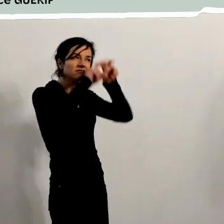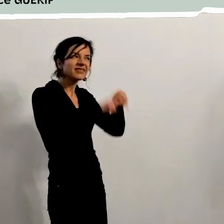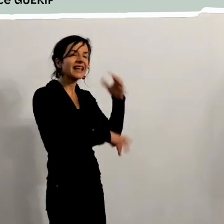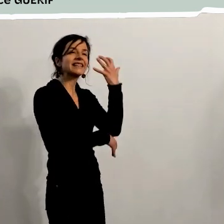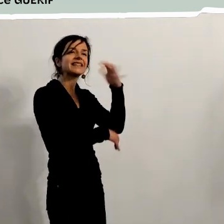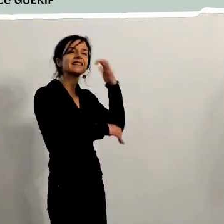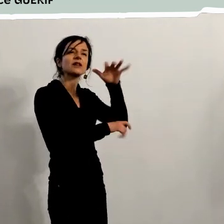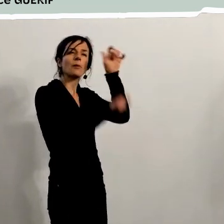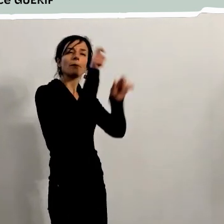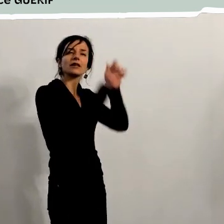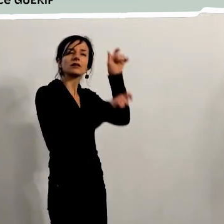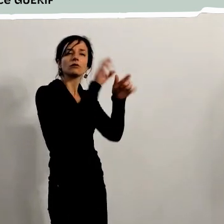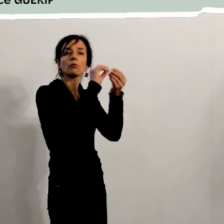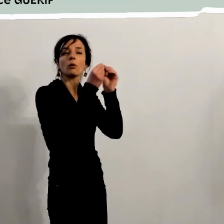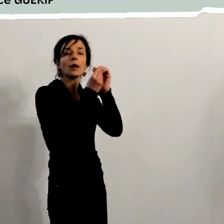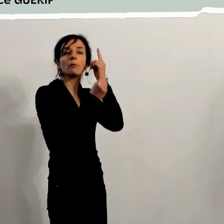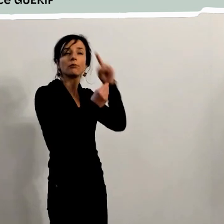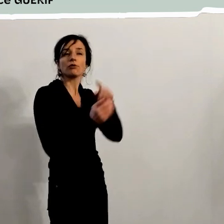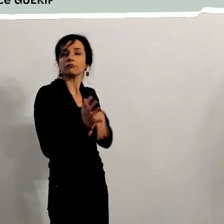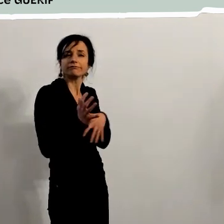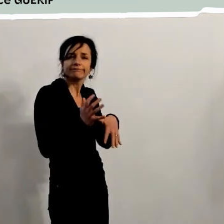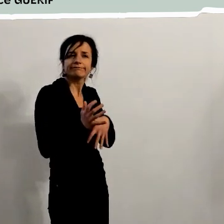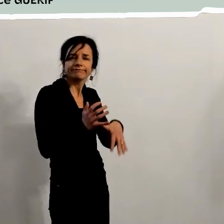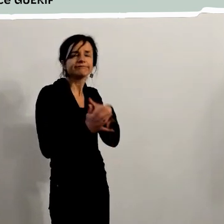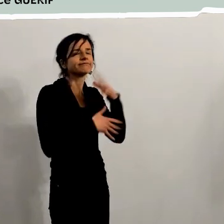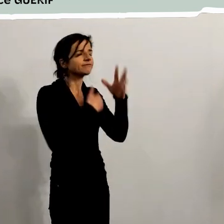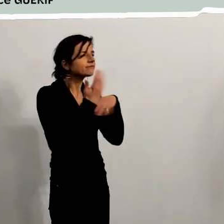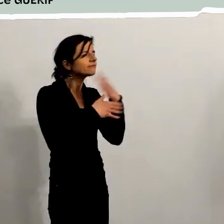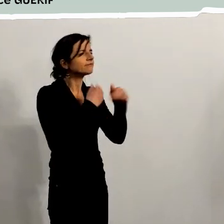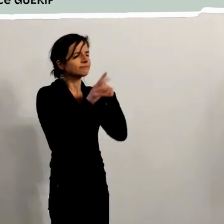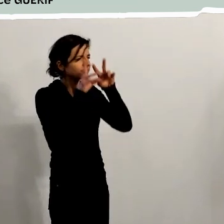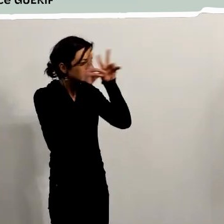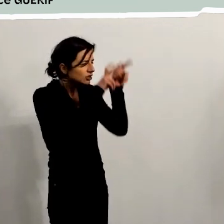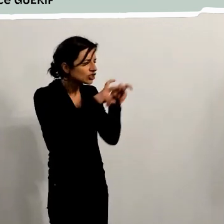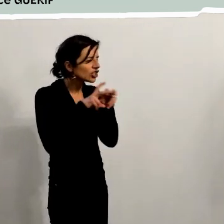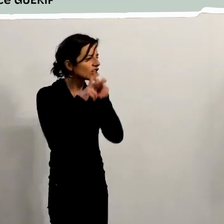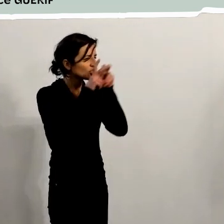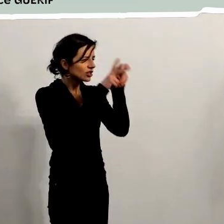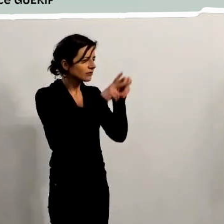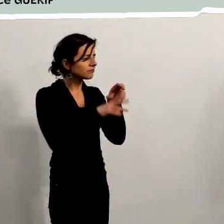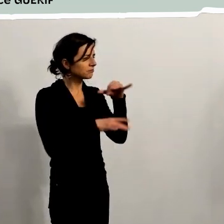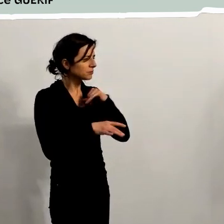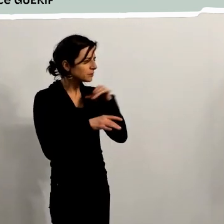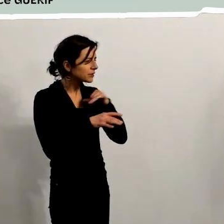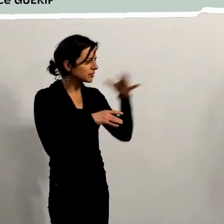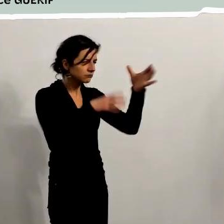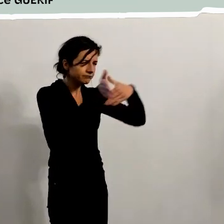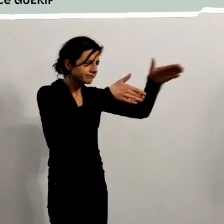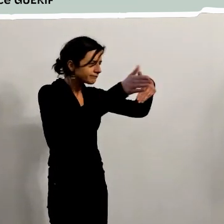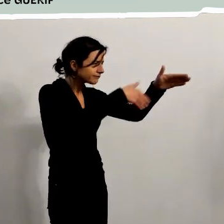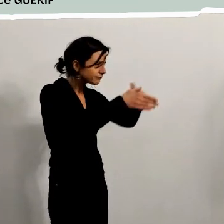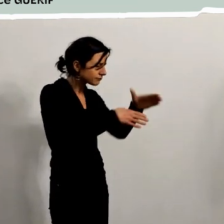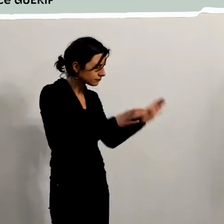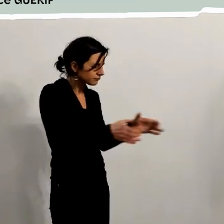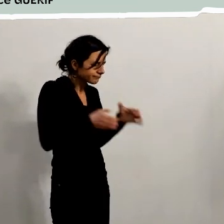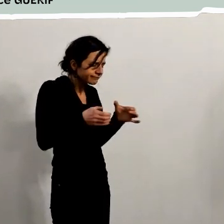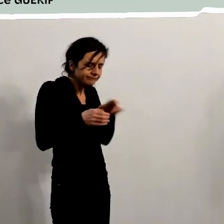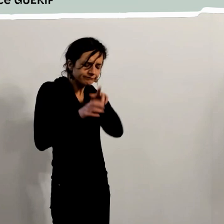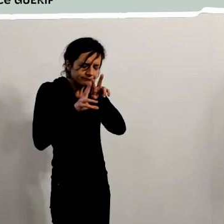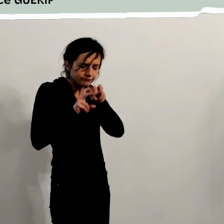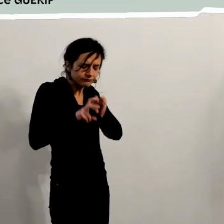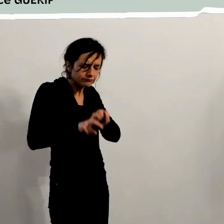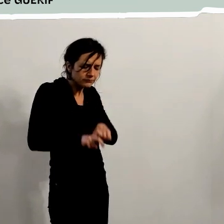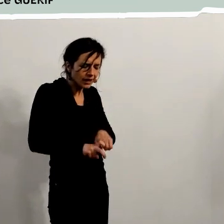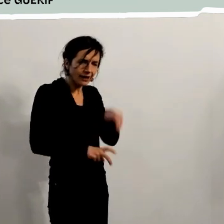pour des difficultés à concevoir, et ils ont dosé les phtalates dans les urines. Eh bien, ils ont retrouvé les mêmes